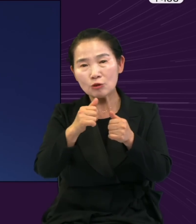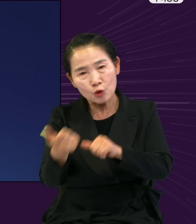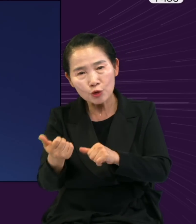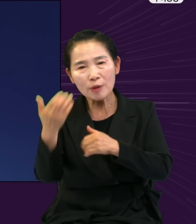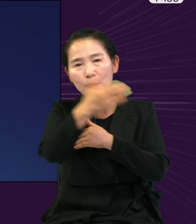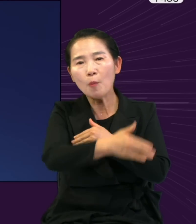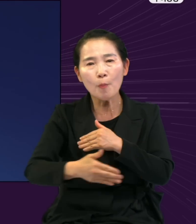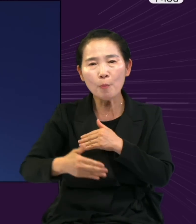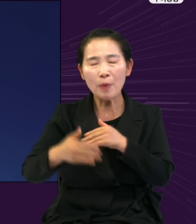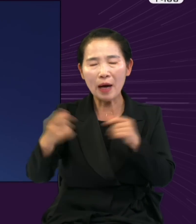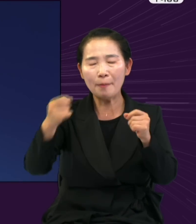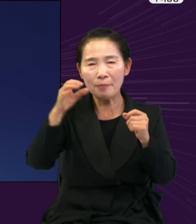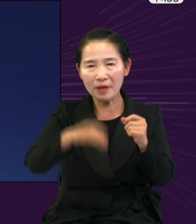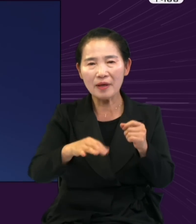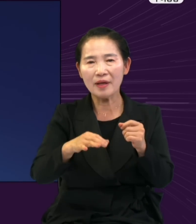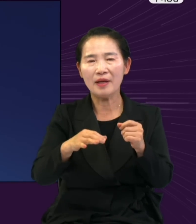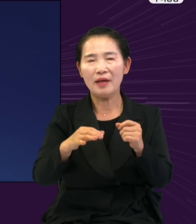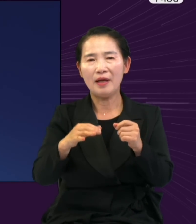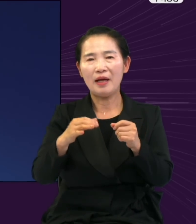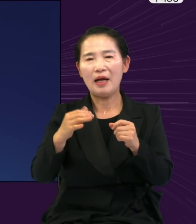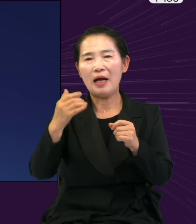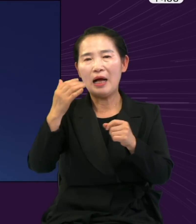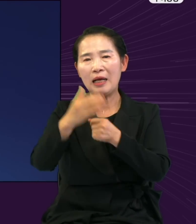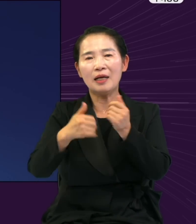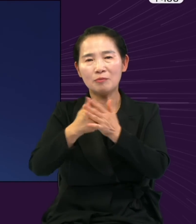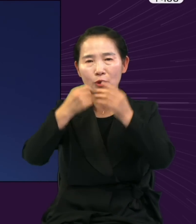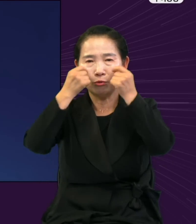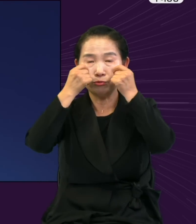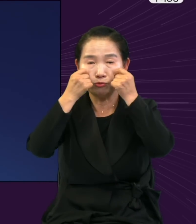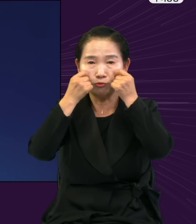우셨죠. 하나님이 우셨어요.